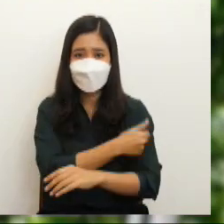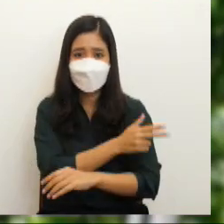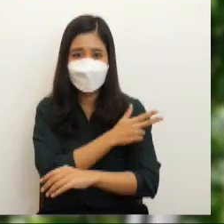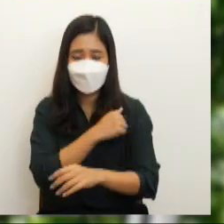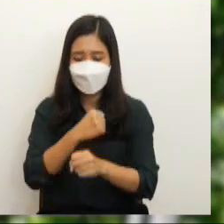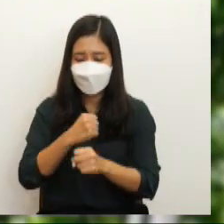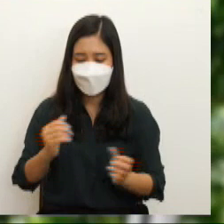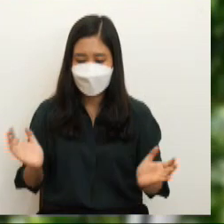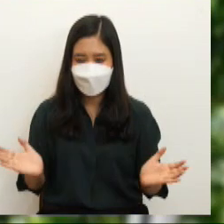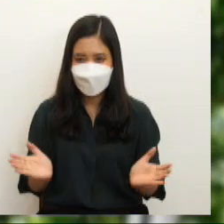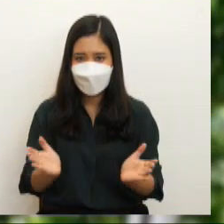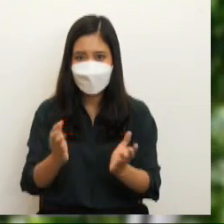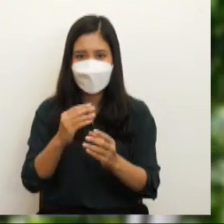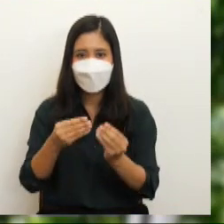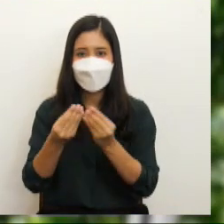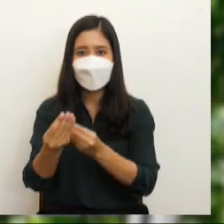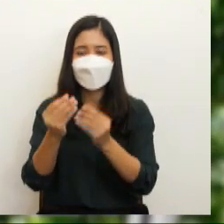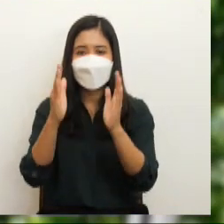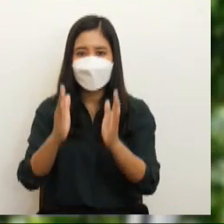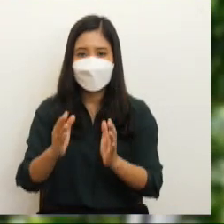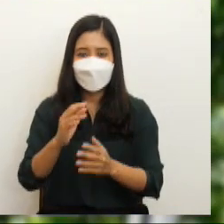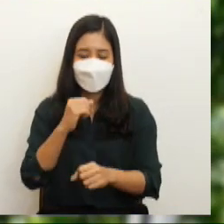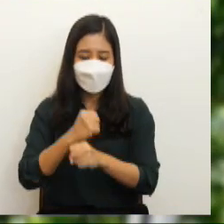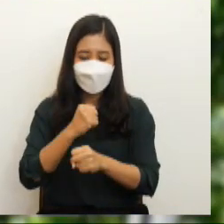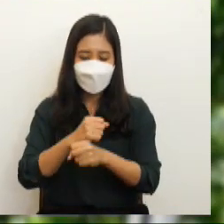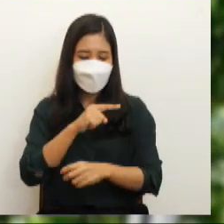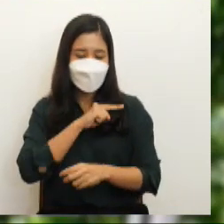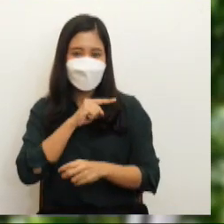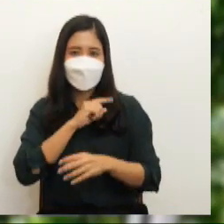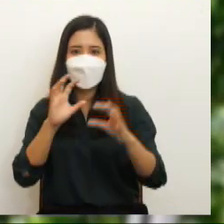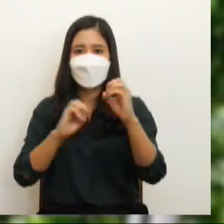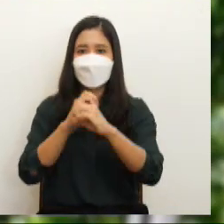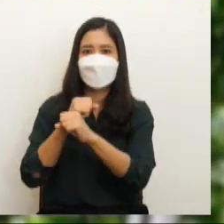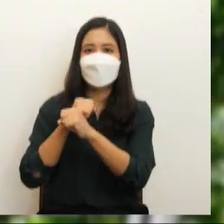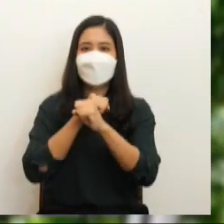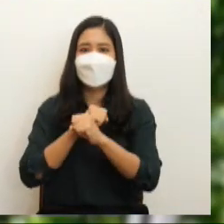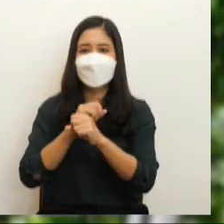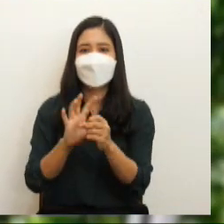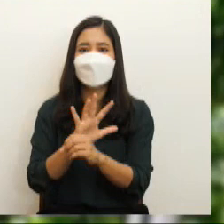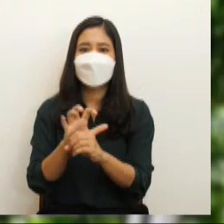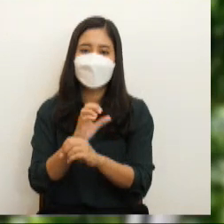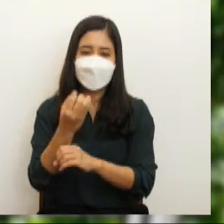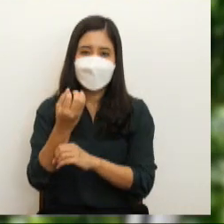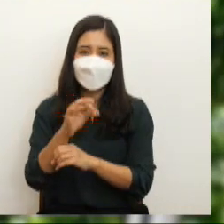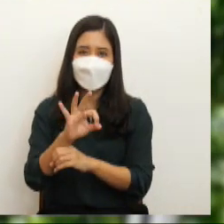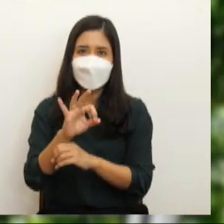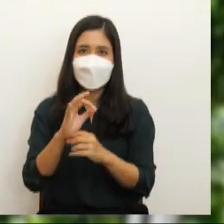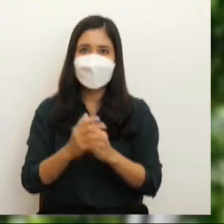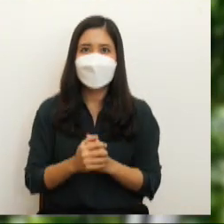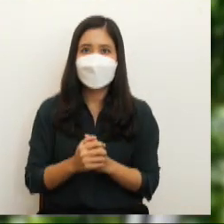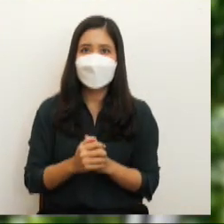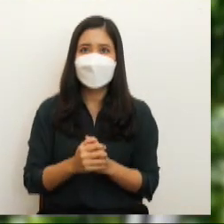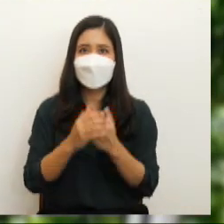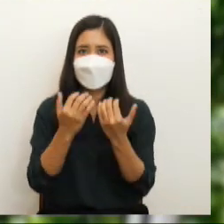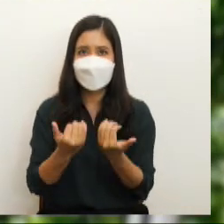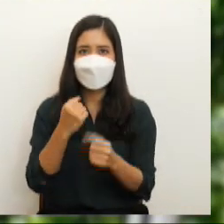การและผมอยากให้ทุกท่านปฏิบัติตนเหมือนกับเราเผชิญโควิดครั้งแรกๆนะครับผมคิดว่าเราทำได้ดีเพราะเรากลัวแล้วเราก็ทำอะ